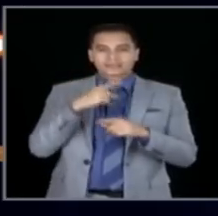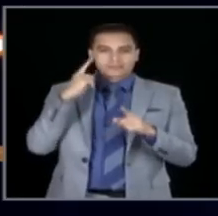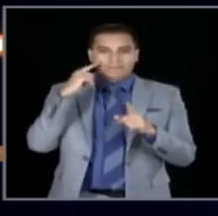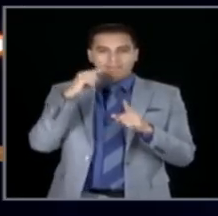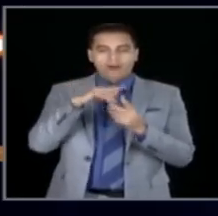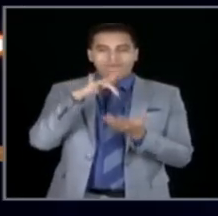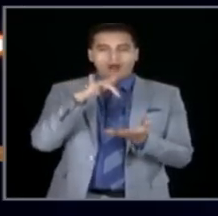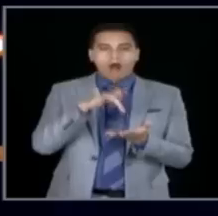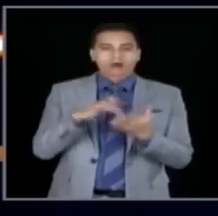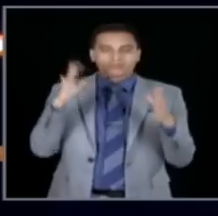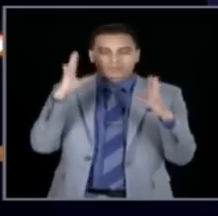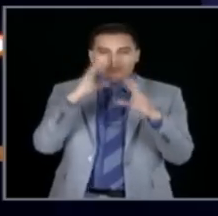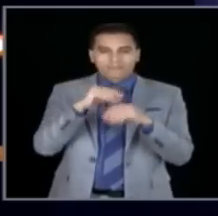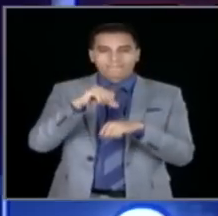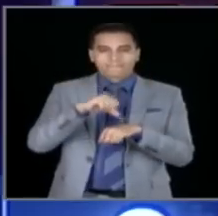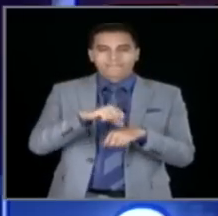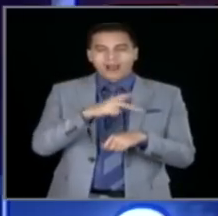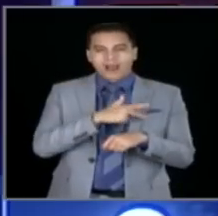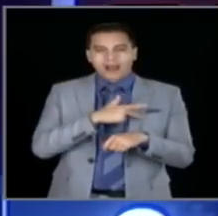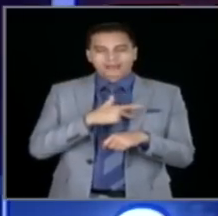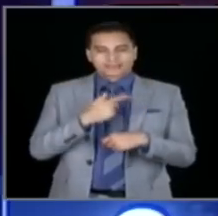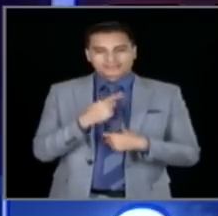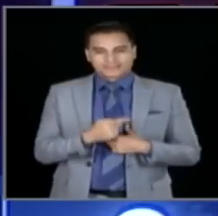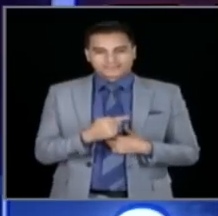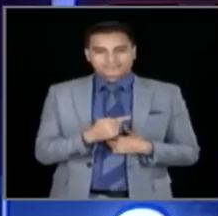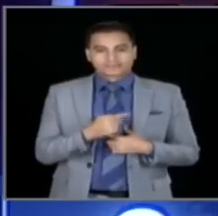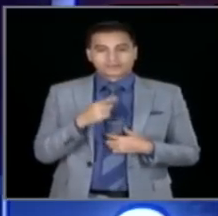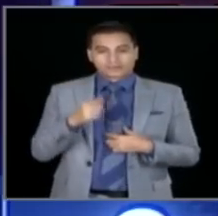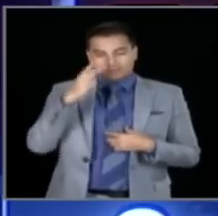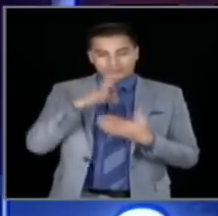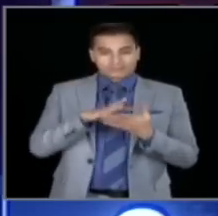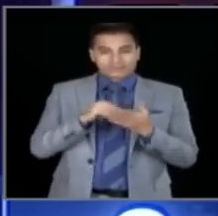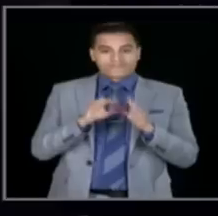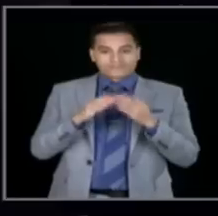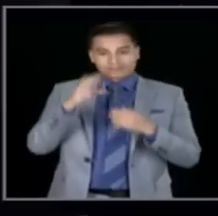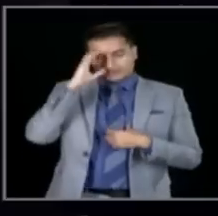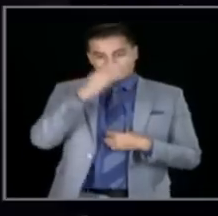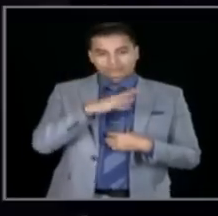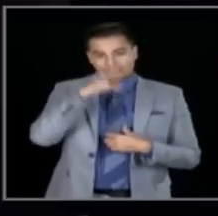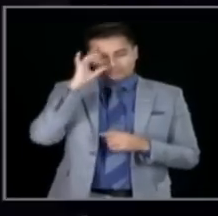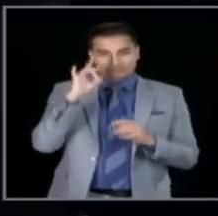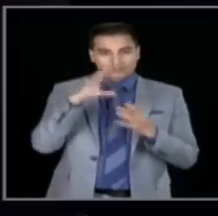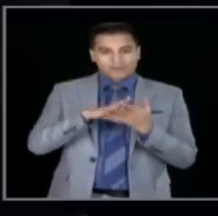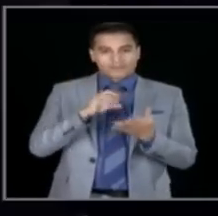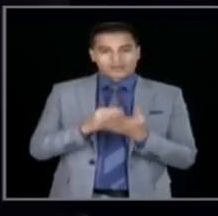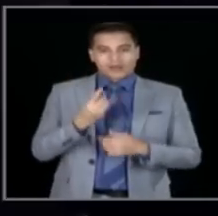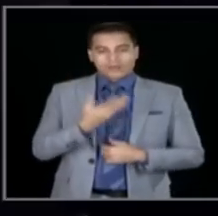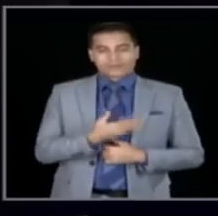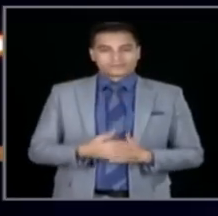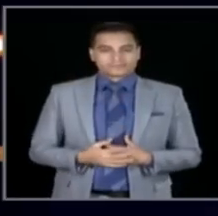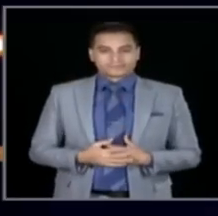عاصمة الضباب. سيف من حقك تختار مين اللي بتبتدي. فريق الزمالك ان شاء الله. فريق الزمالك هتبتدوا